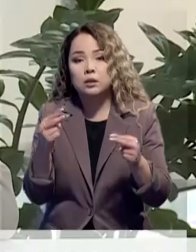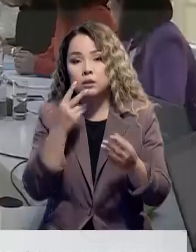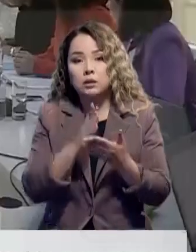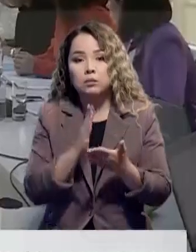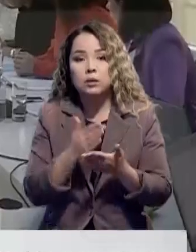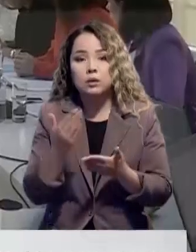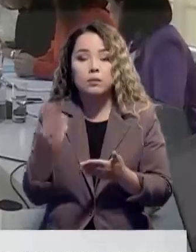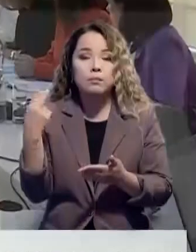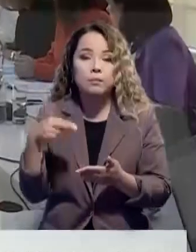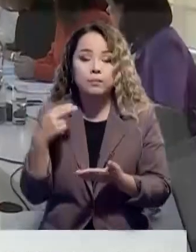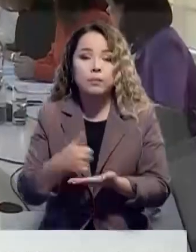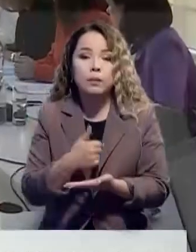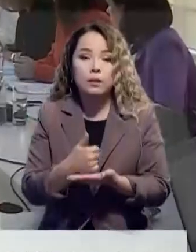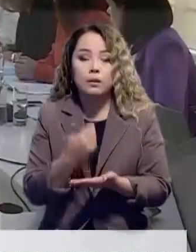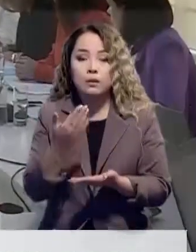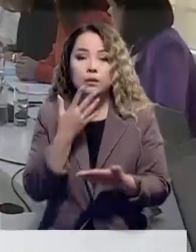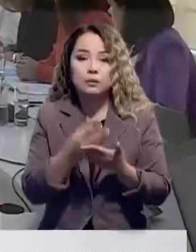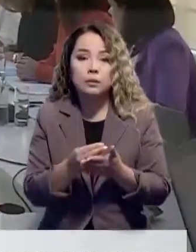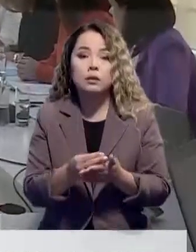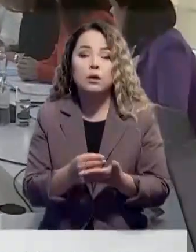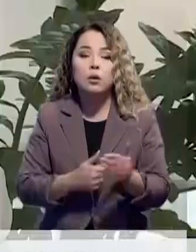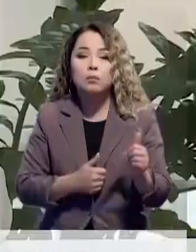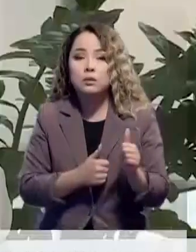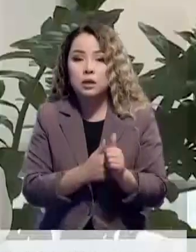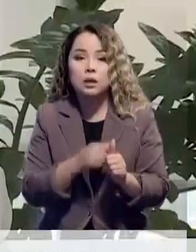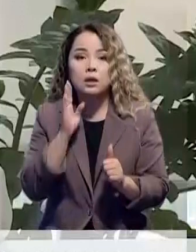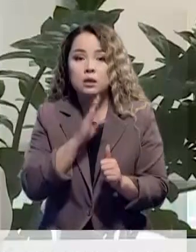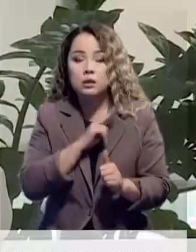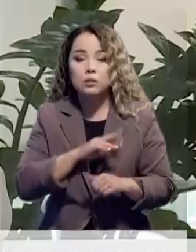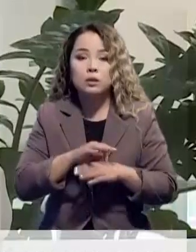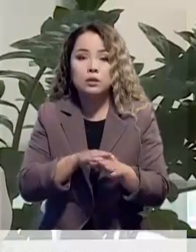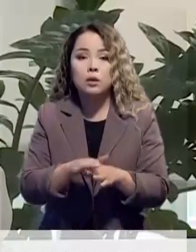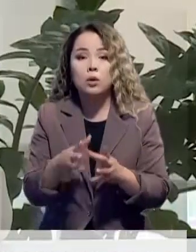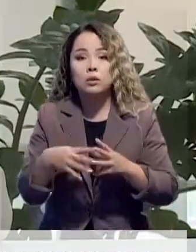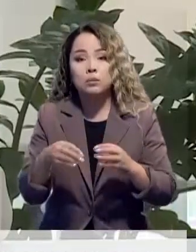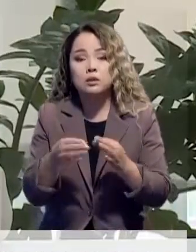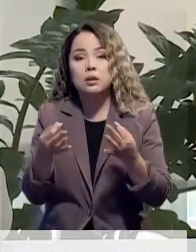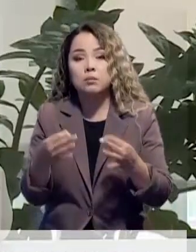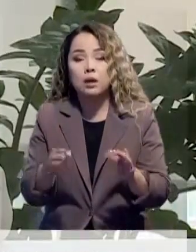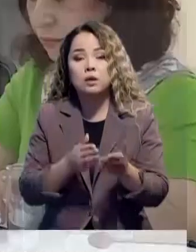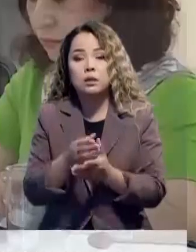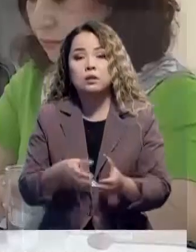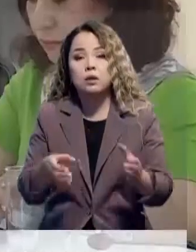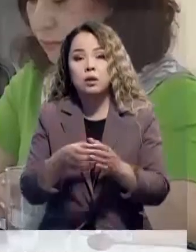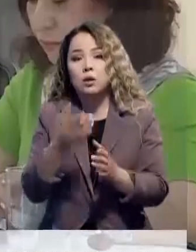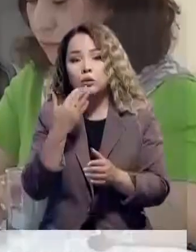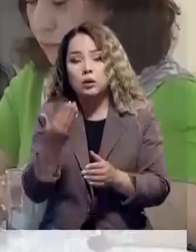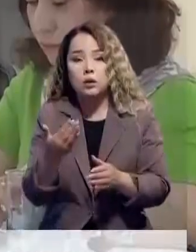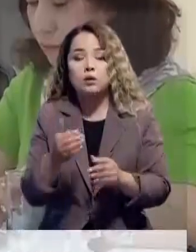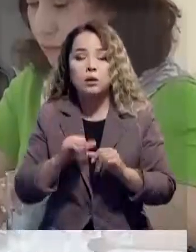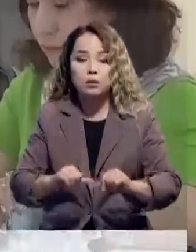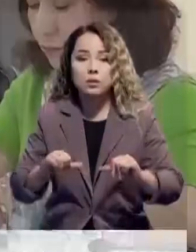болдық. Президент әкімшілігі басшысының орынбасары, әйелдер істері және отбасылық демографиялық саясат жөніндегі ұлттық комиссияның